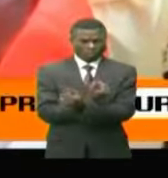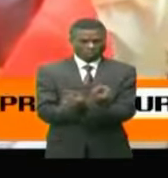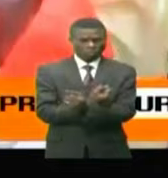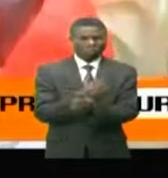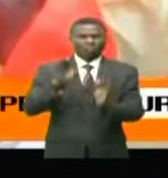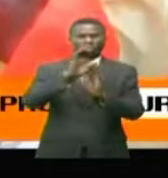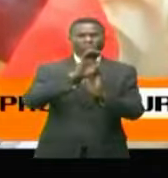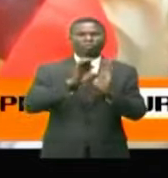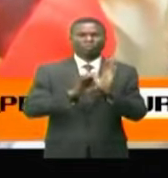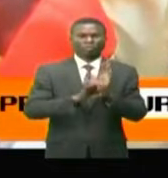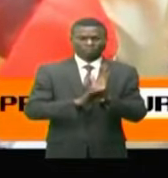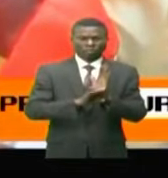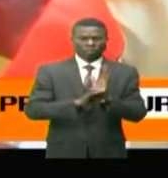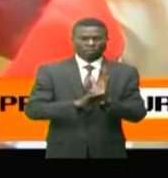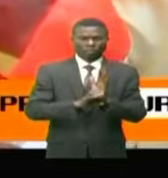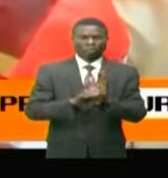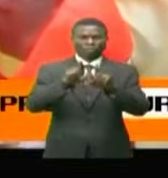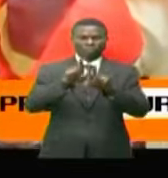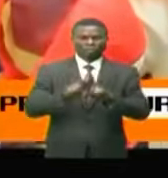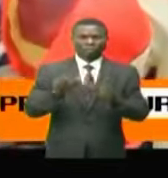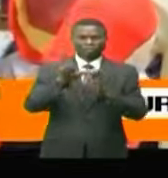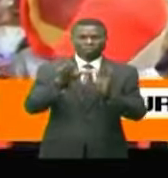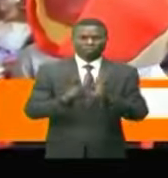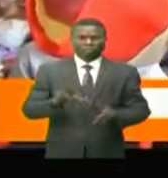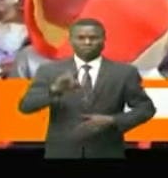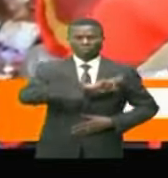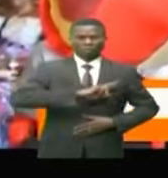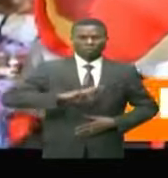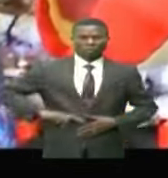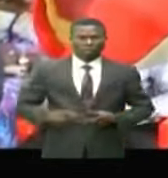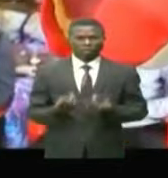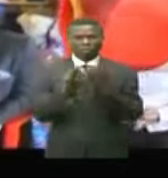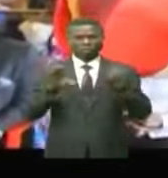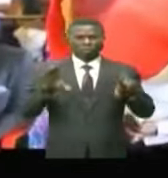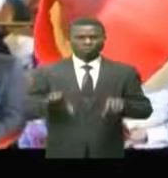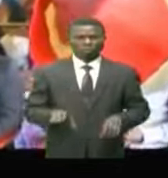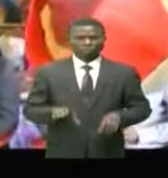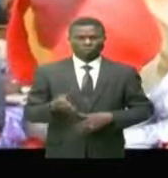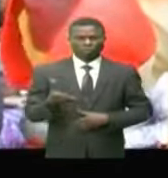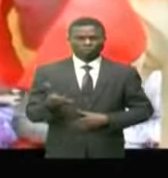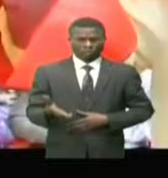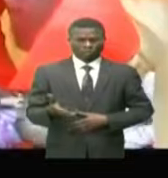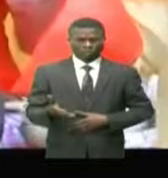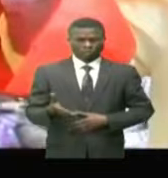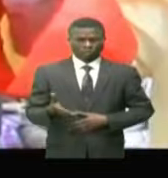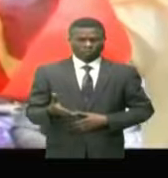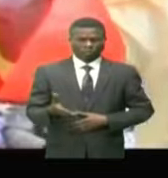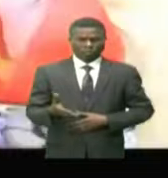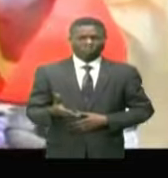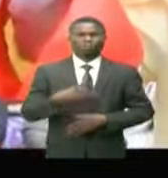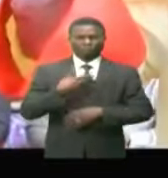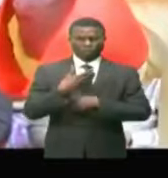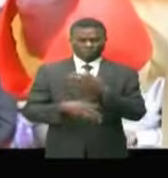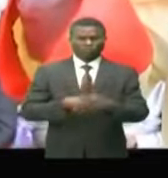Constitution et les lois de la République démocratique du Congo, et de remplir